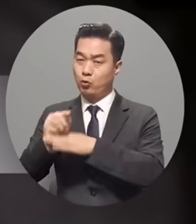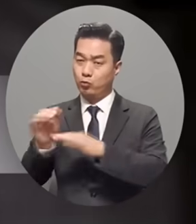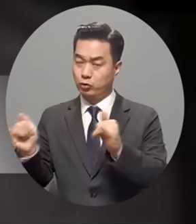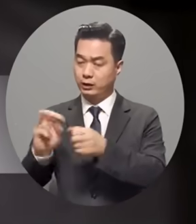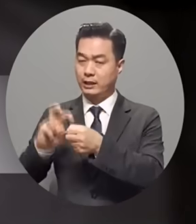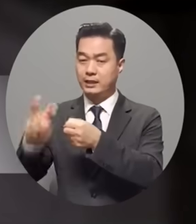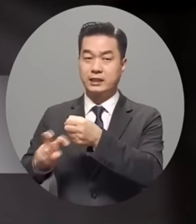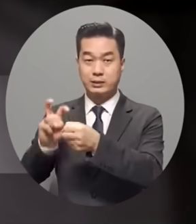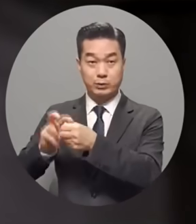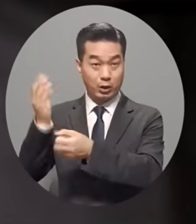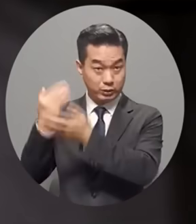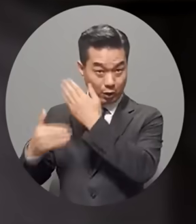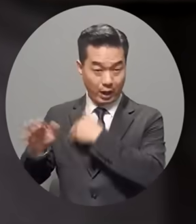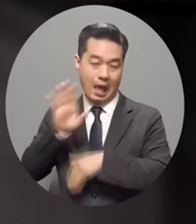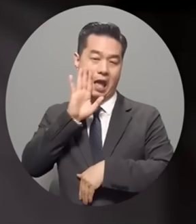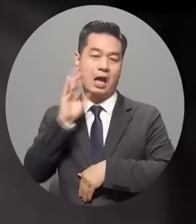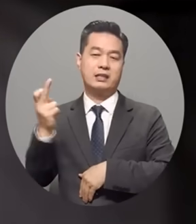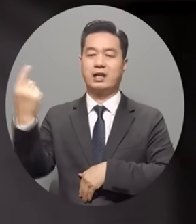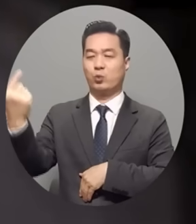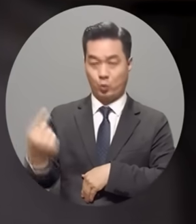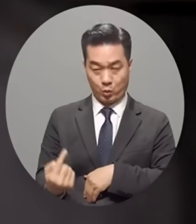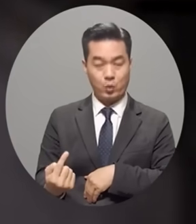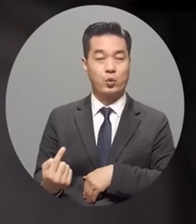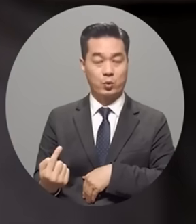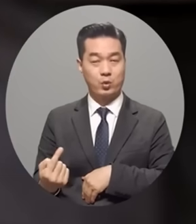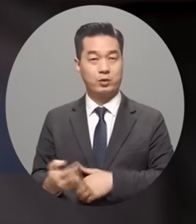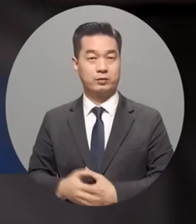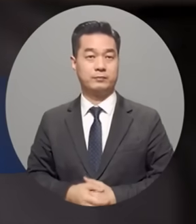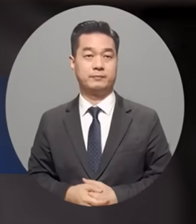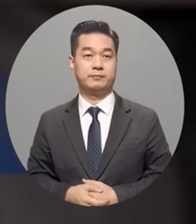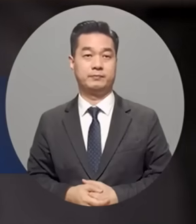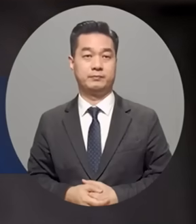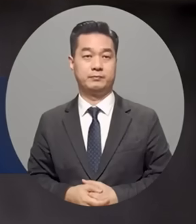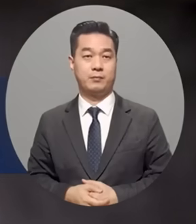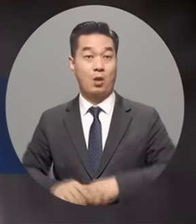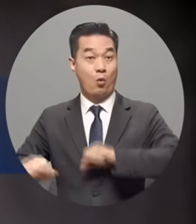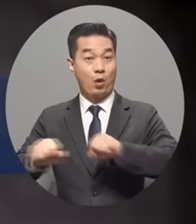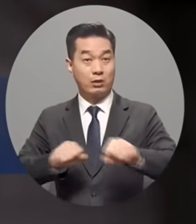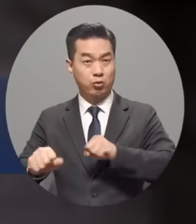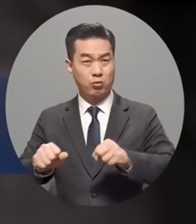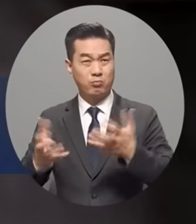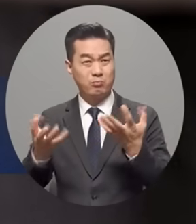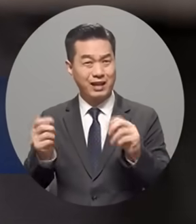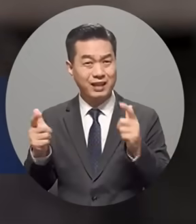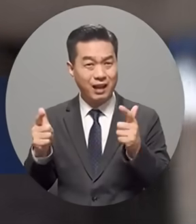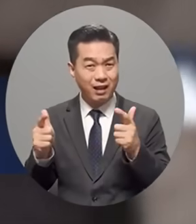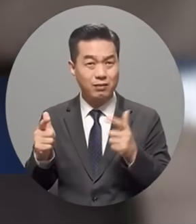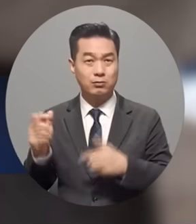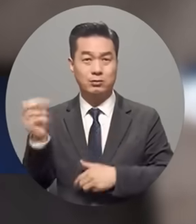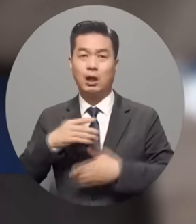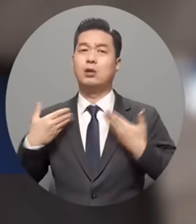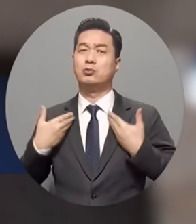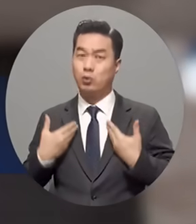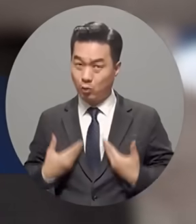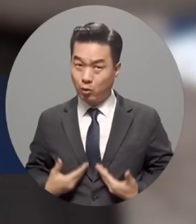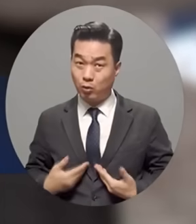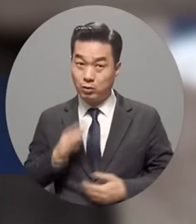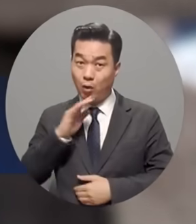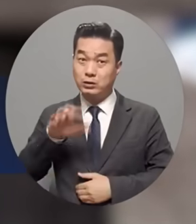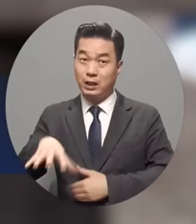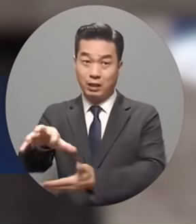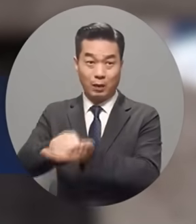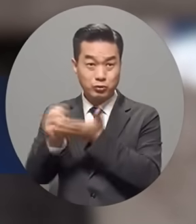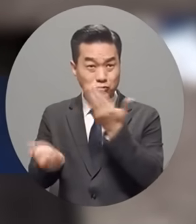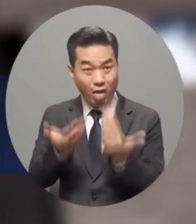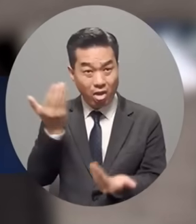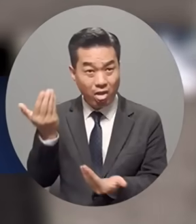전에 아산으로 내려온 것으로 기억했습니다. 하여튼 뭐 활발한 사람도 아니고 조용했다. 이 현장에서 압수수색이라는